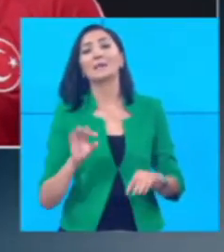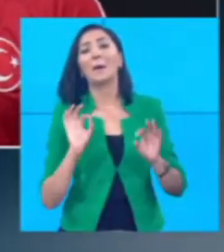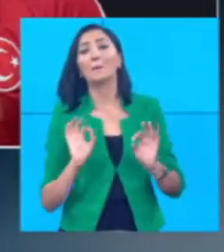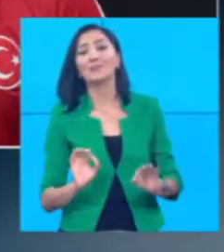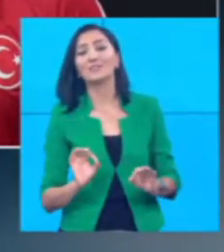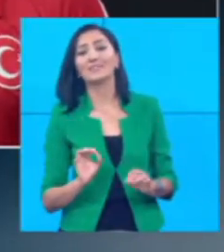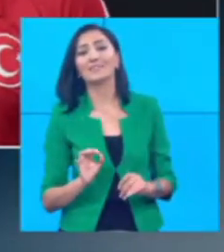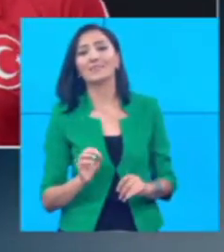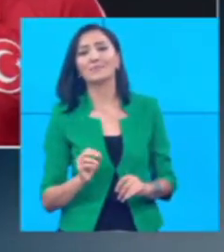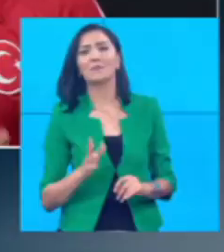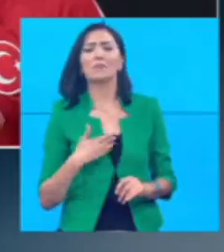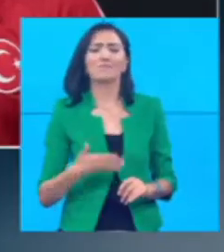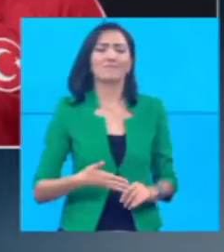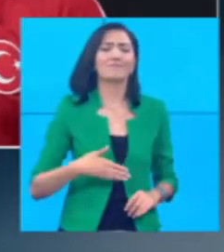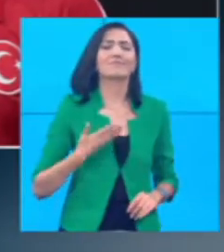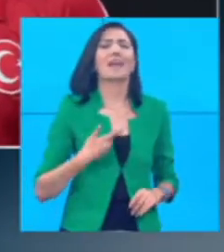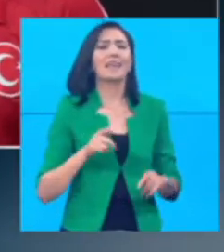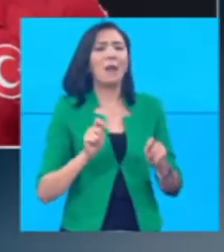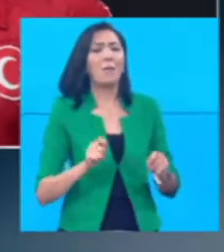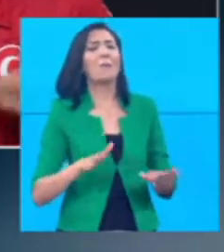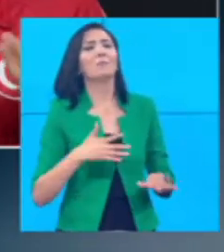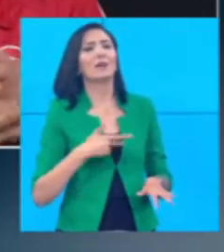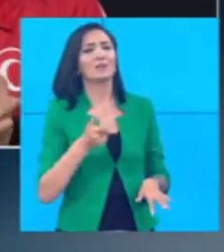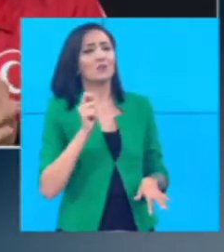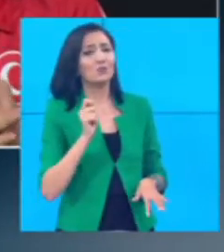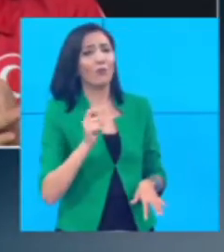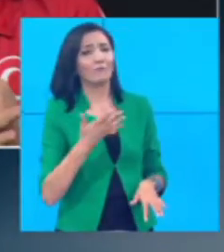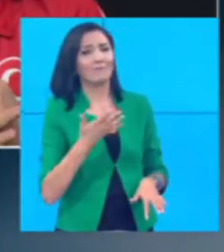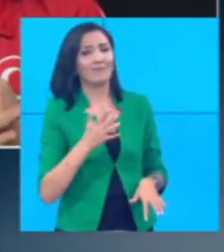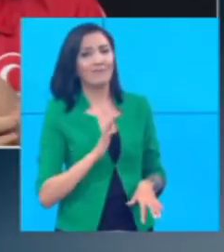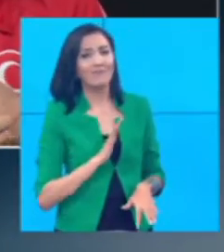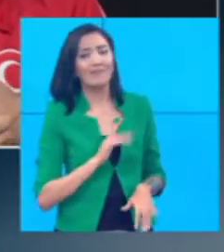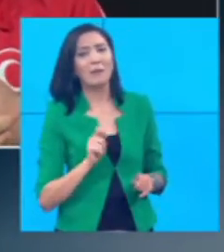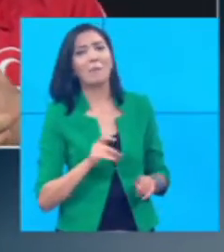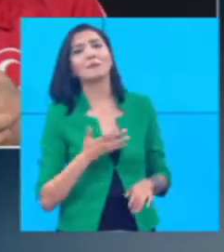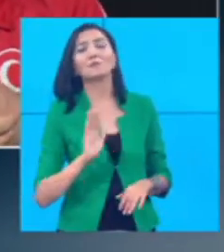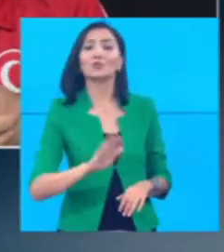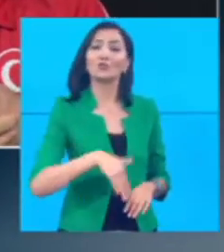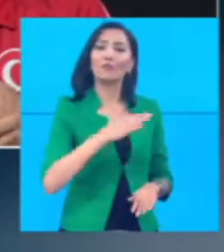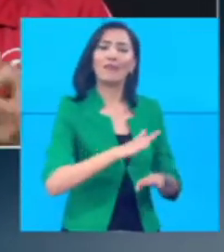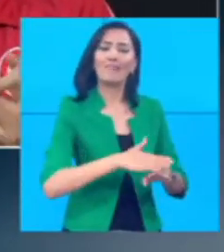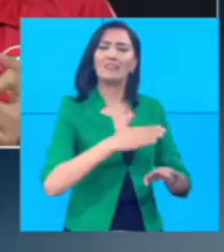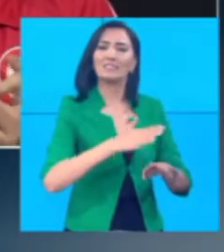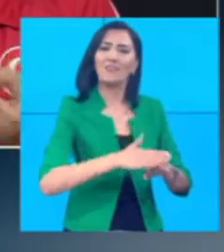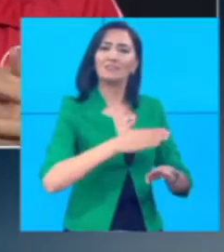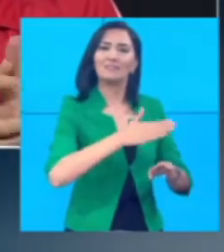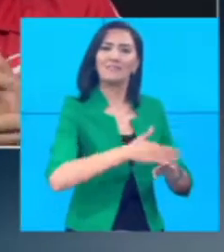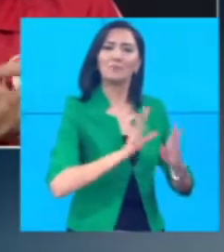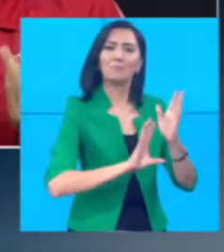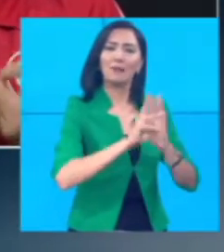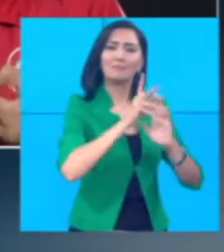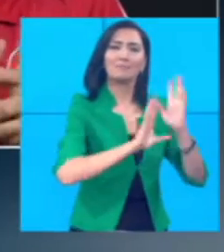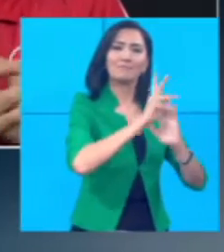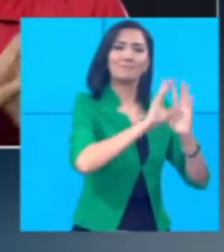İlk başladığımda hani istemiyordum. Yapamam zor diye. Geliyordu bana nasıl yaparım falan ederim diye. Sonradan yavaş yavaş yavaş